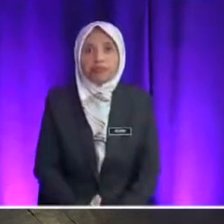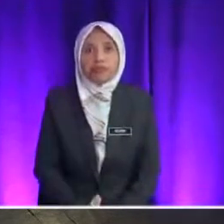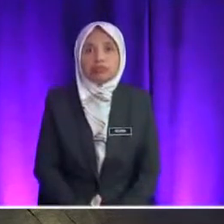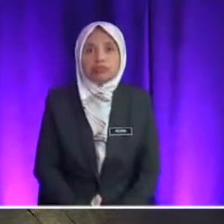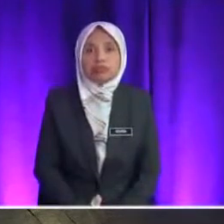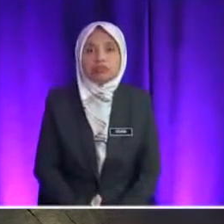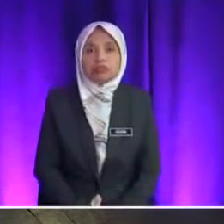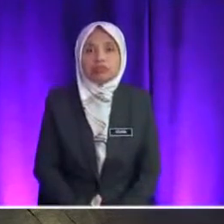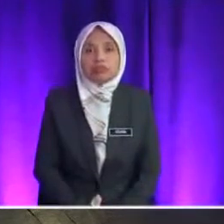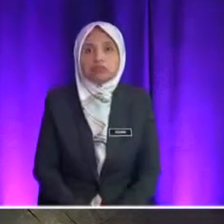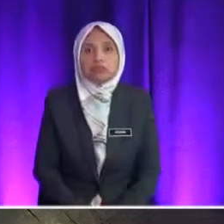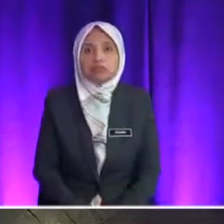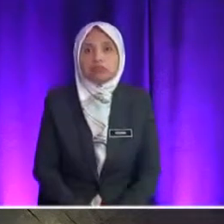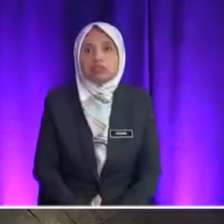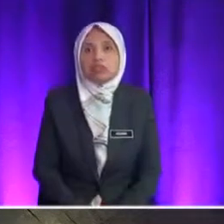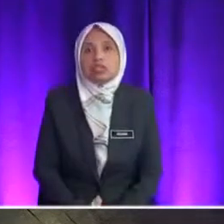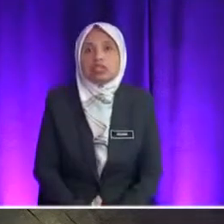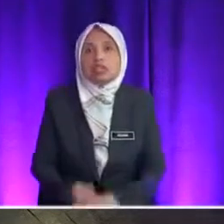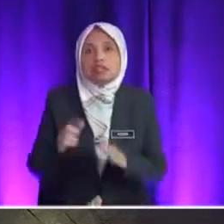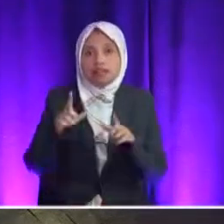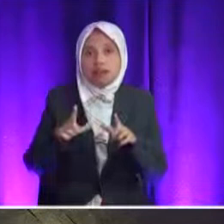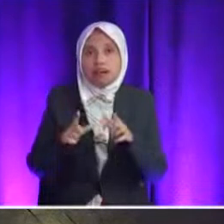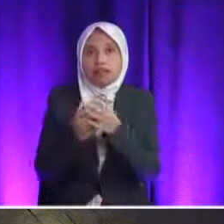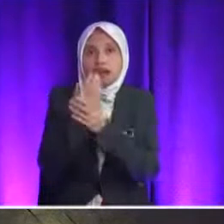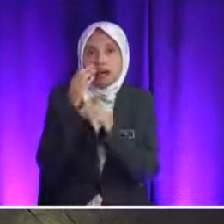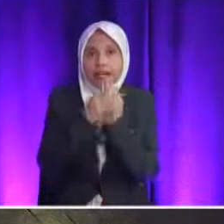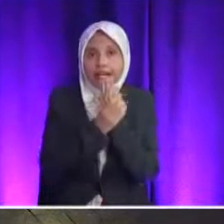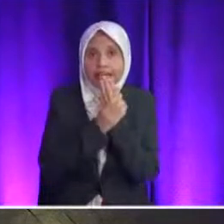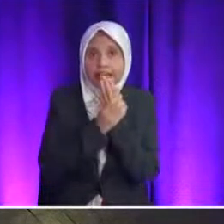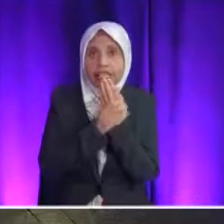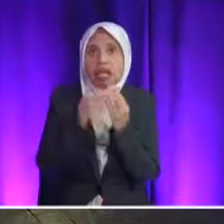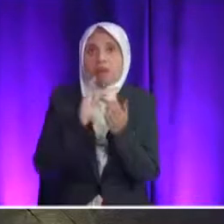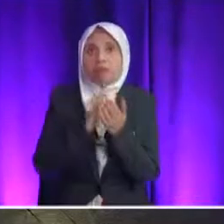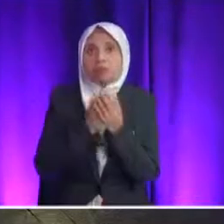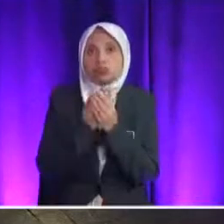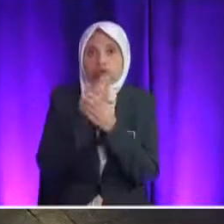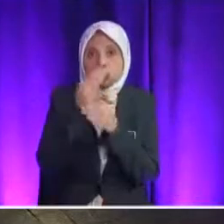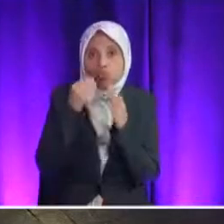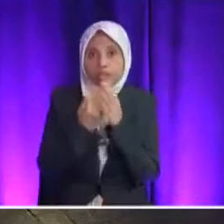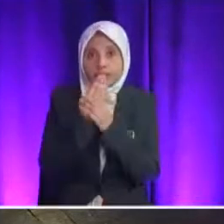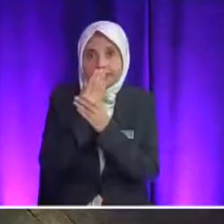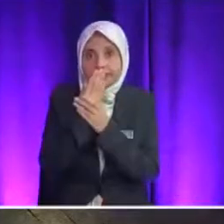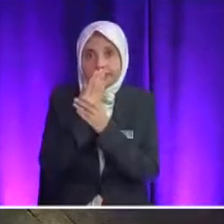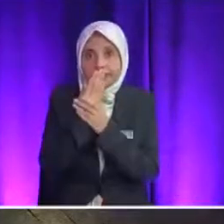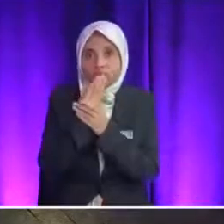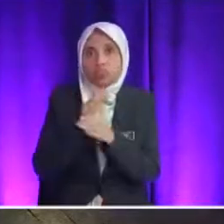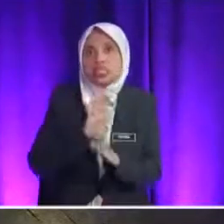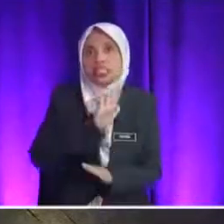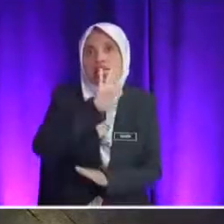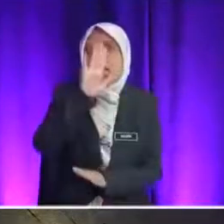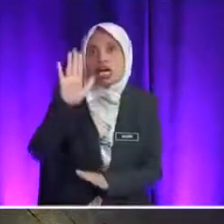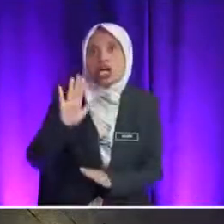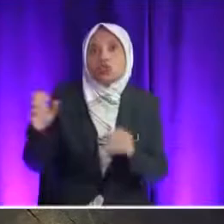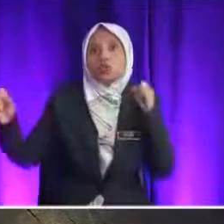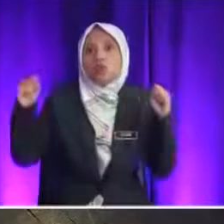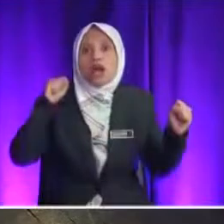kena cheesecake ditanyain dalam oke di sini gini modern sentuh